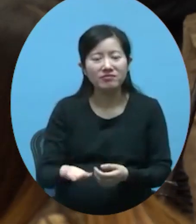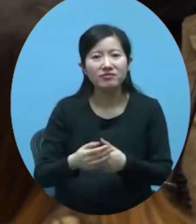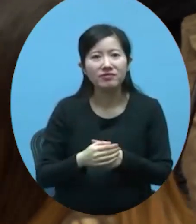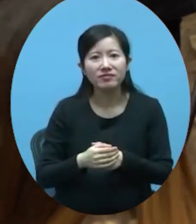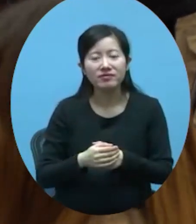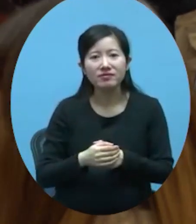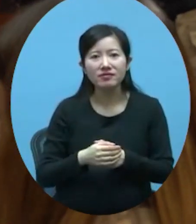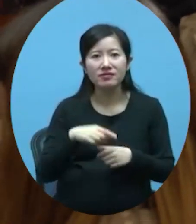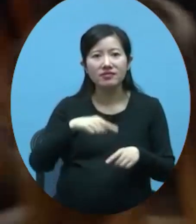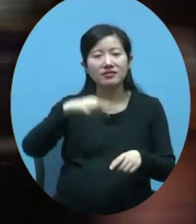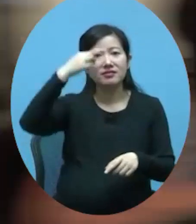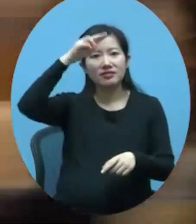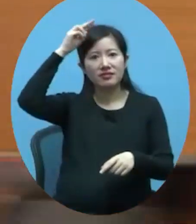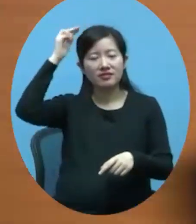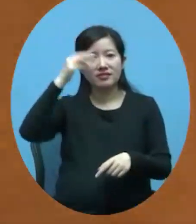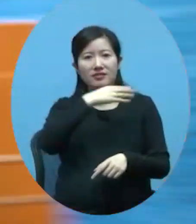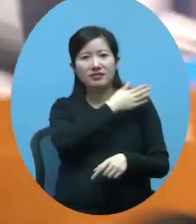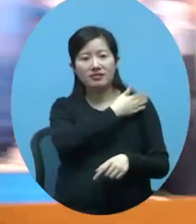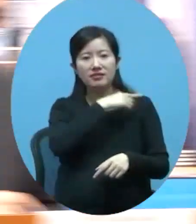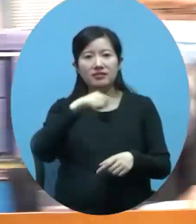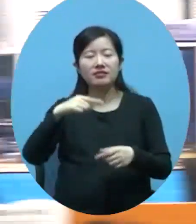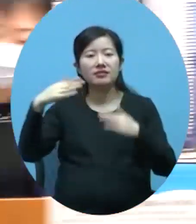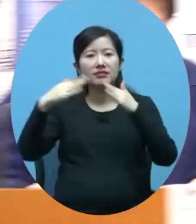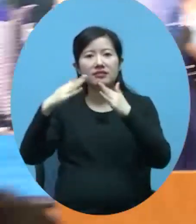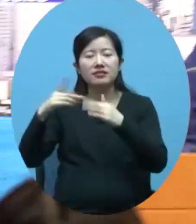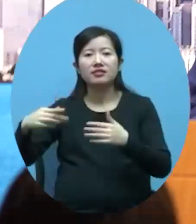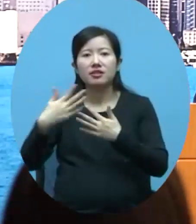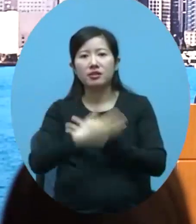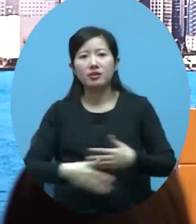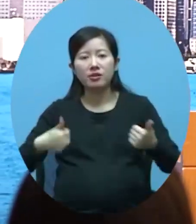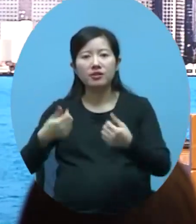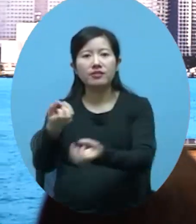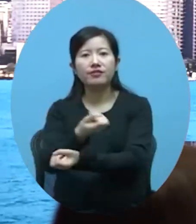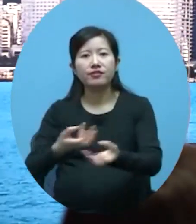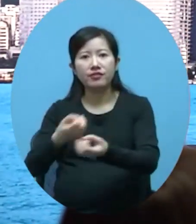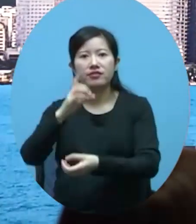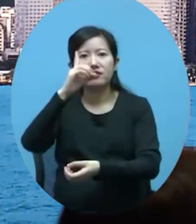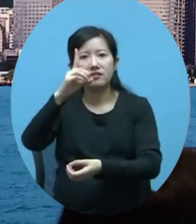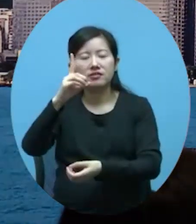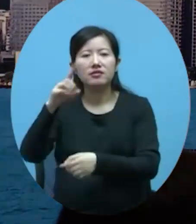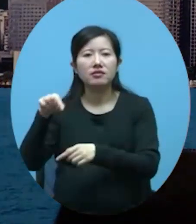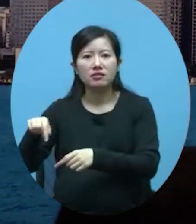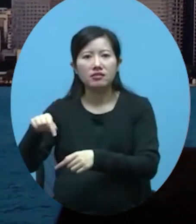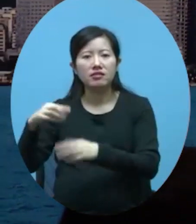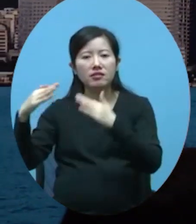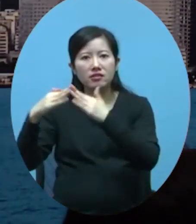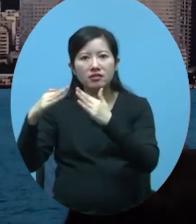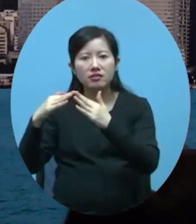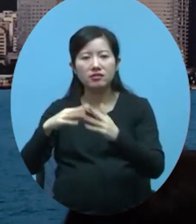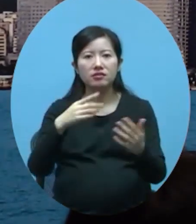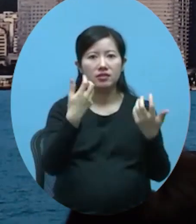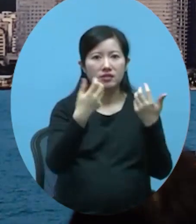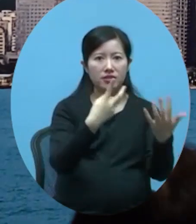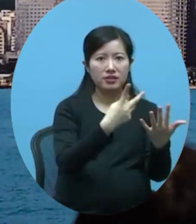外傭就在康景花園D座住的據我所知的五十二個案件它就是